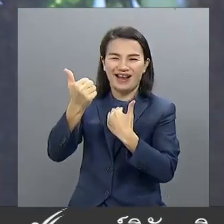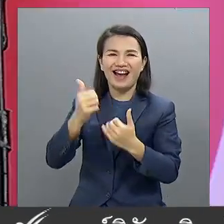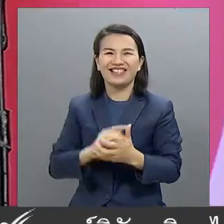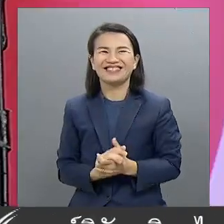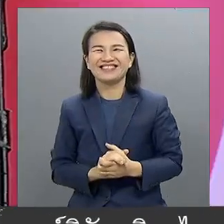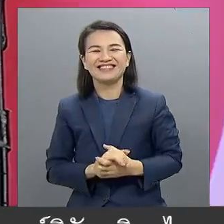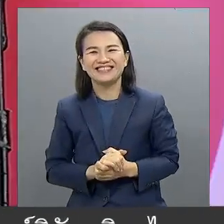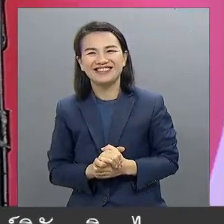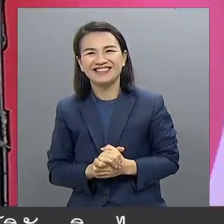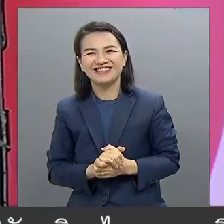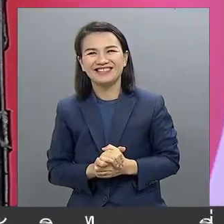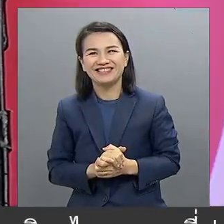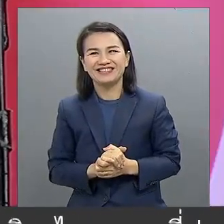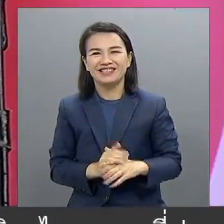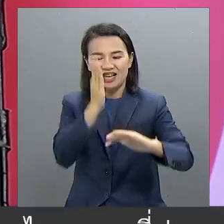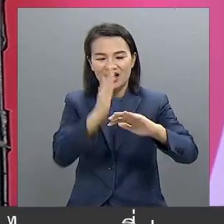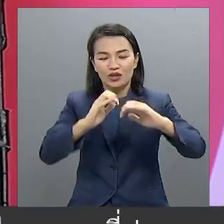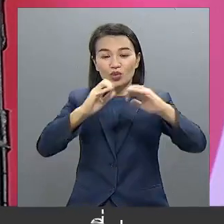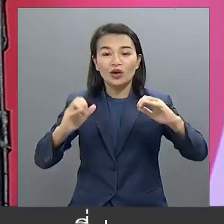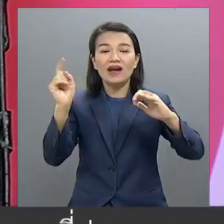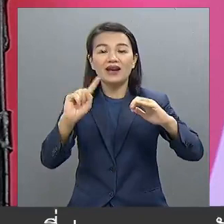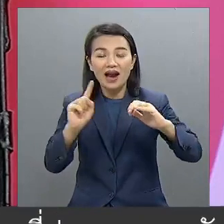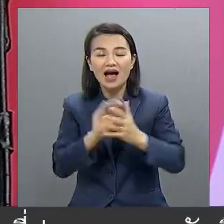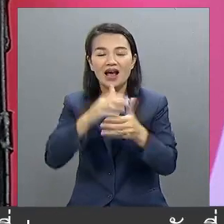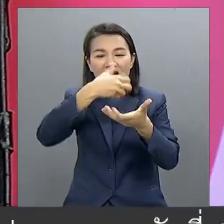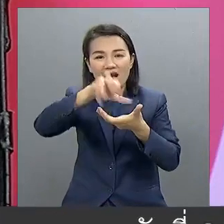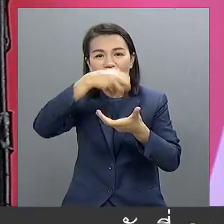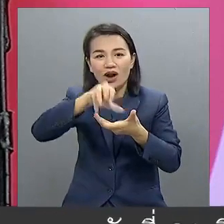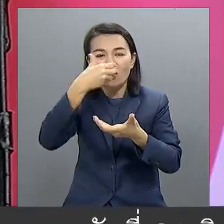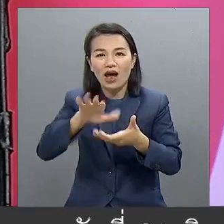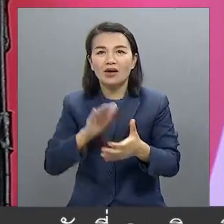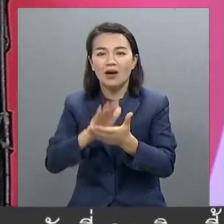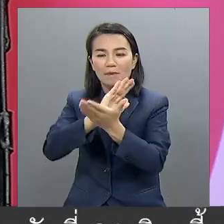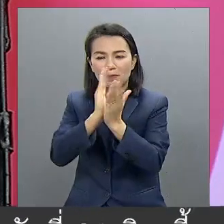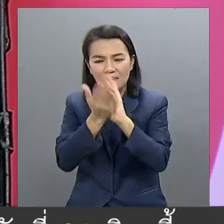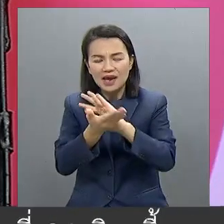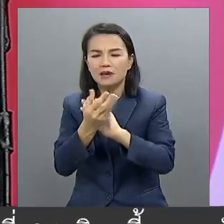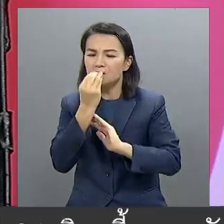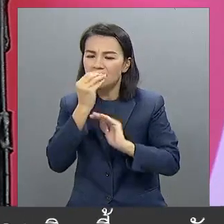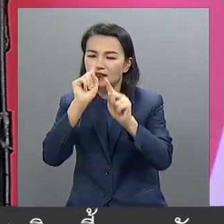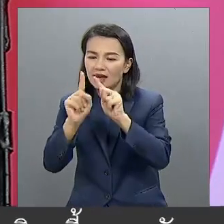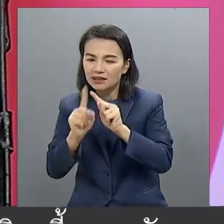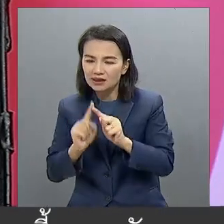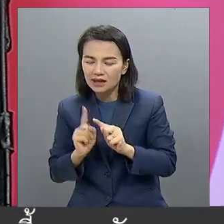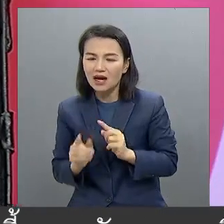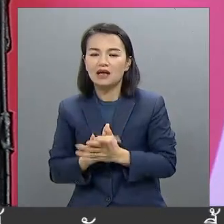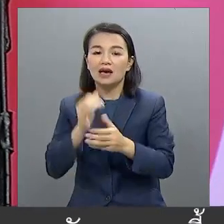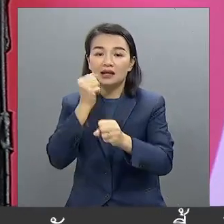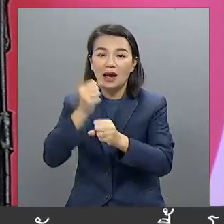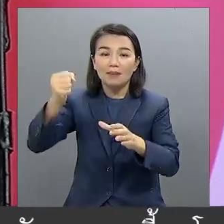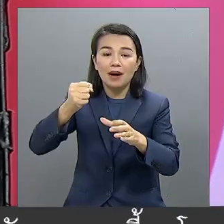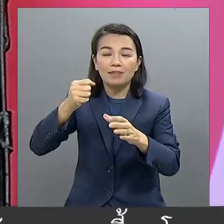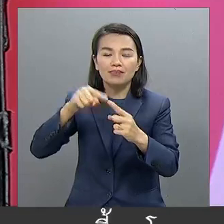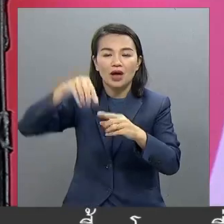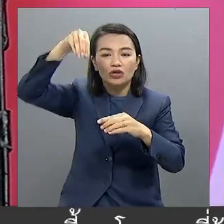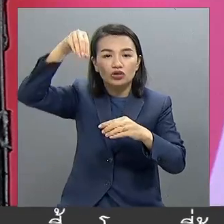เรื่องword บศูเสนน prêtนมาวธเรีนเเอไปแป้รูป bunlarıหลากหลายช pegar แเพราวจะเอาไปทำเป็ธเรียนธอดกรอ